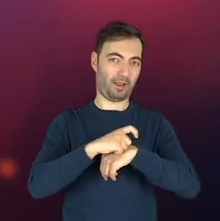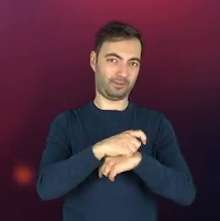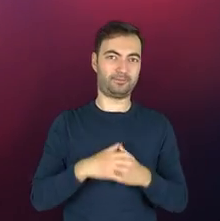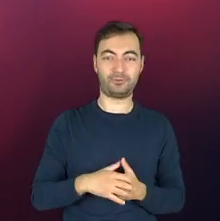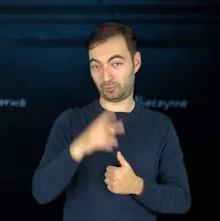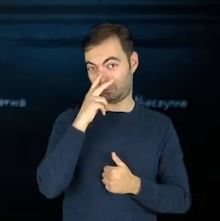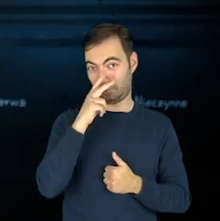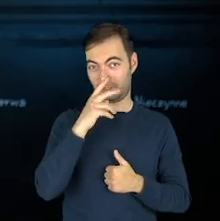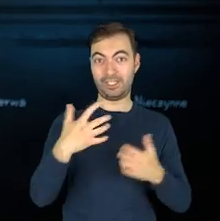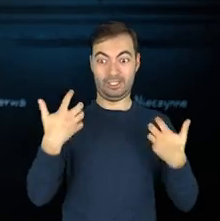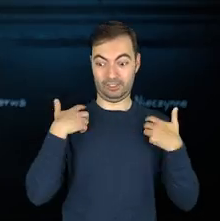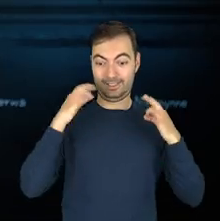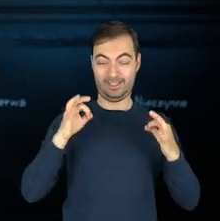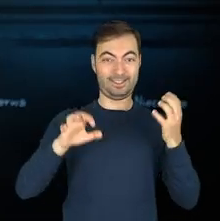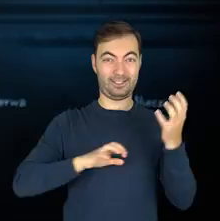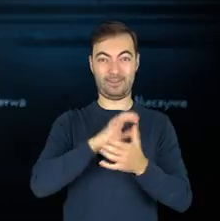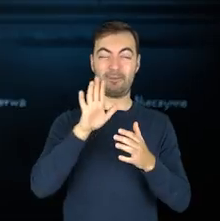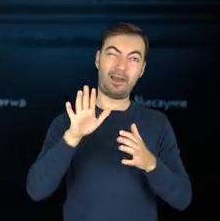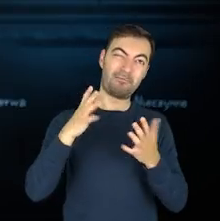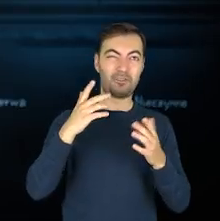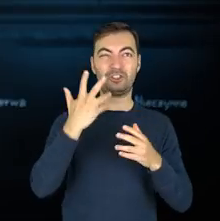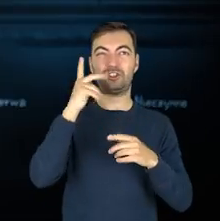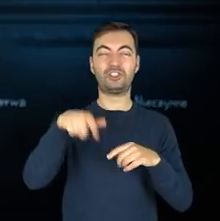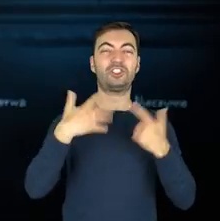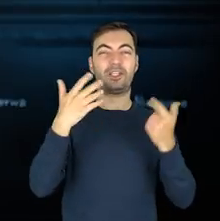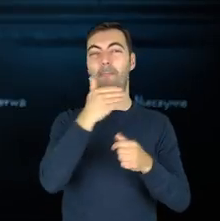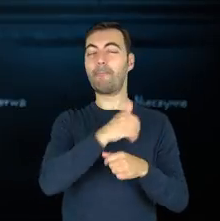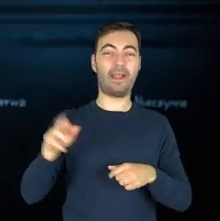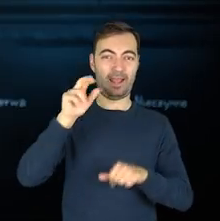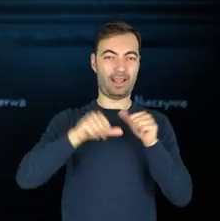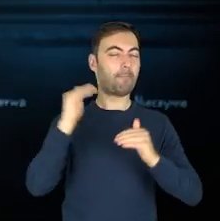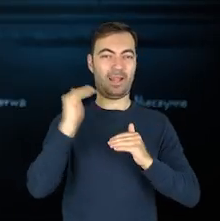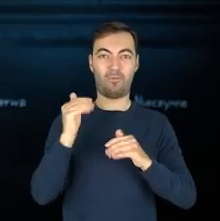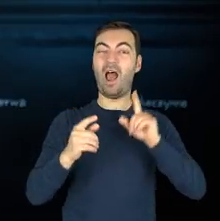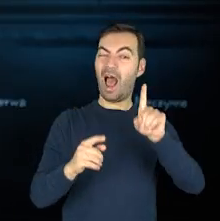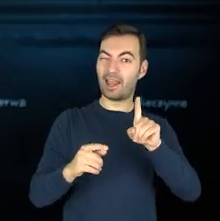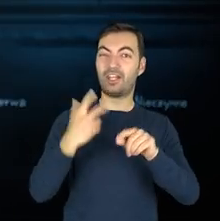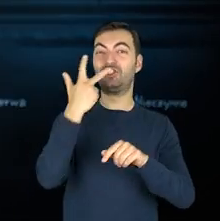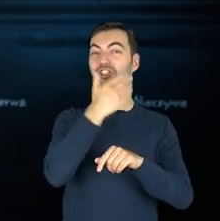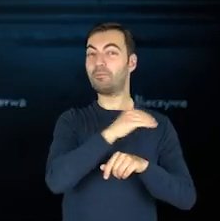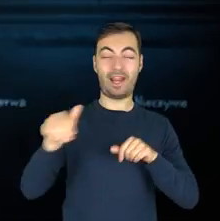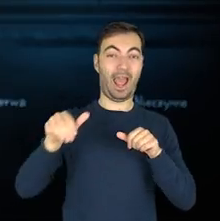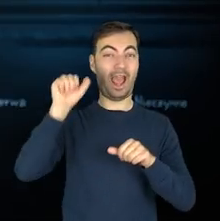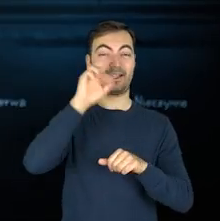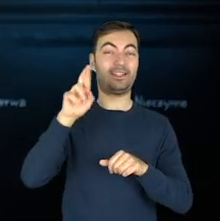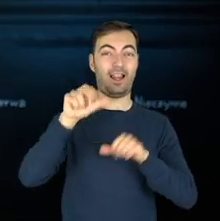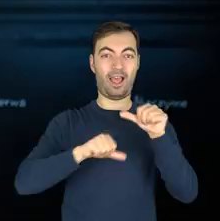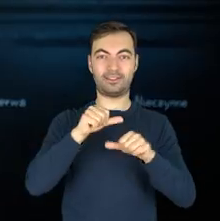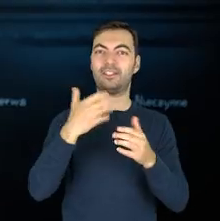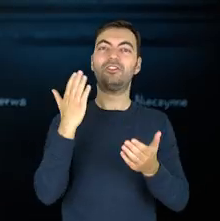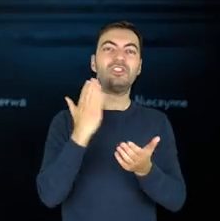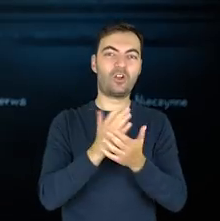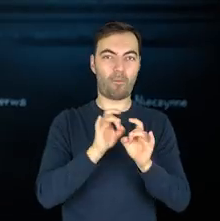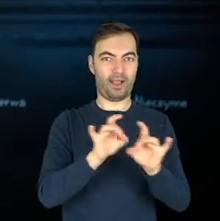robaki. Popatrzcie, życie tutaj na Ziemi ma przynajmniej 3,7 miliarda lat, ale przez ponad 3 miliardy było to